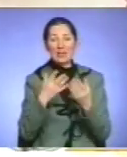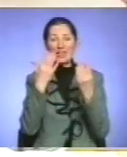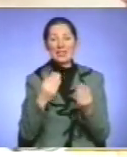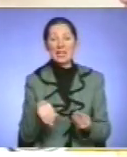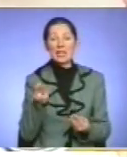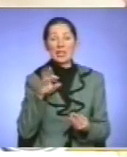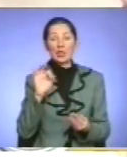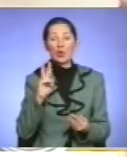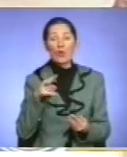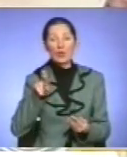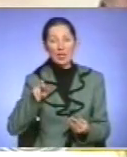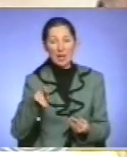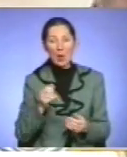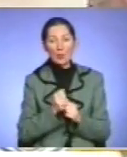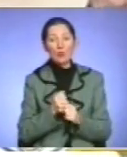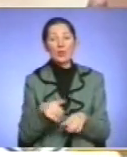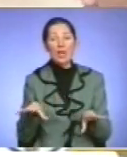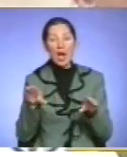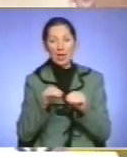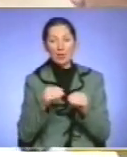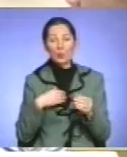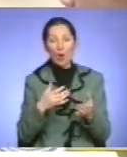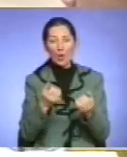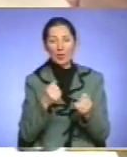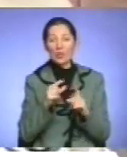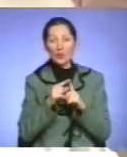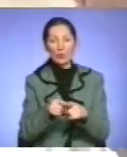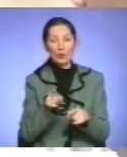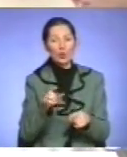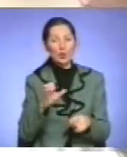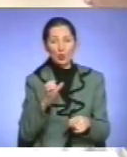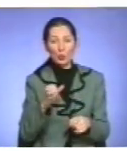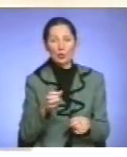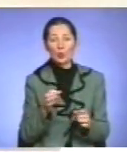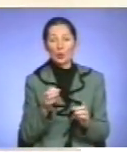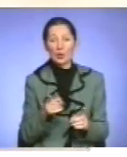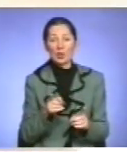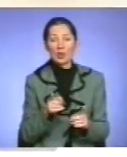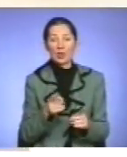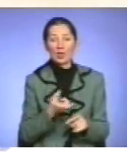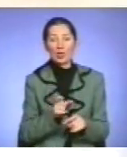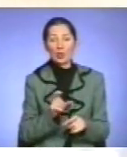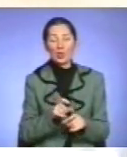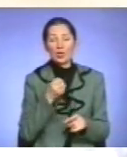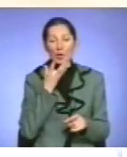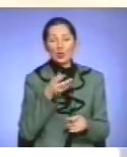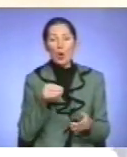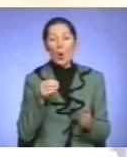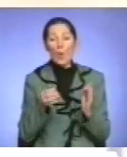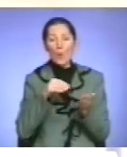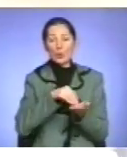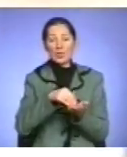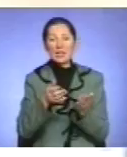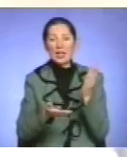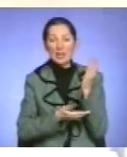довкілля попрацювати разом, і я одержав відповідь в ту ж секунду. Ну, буквально. Мені дуже символічно, що посадили дерева міністр